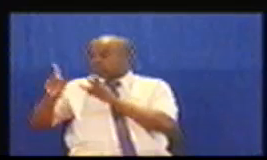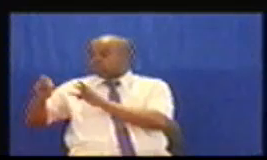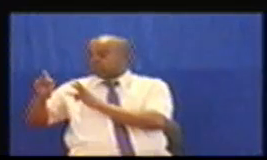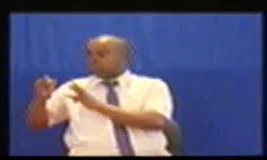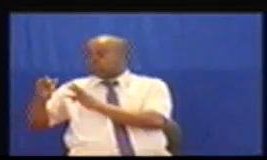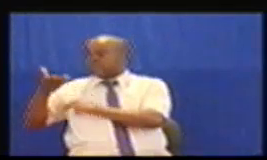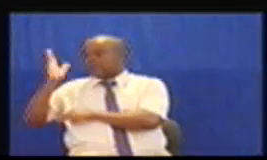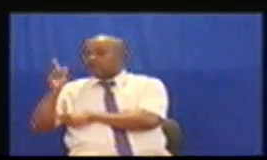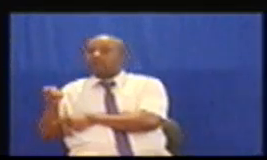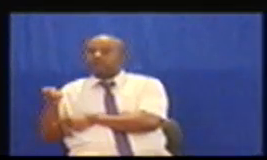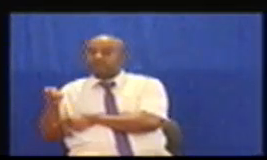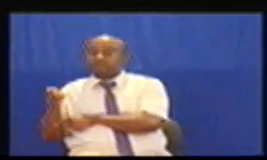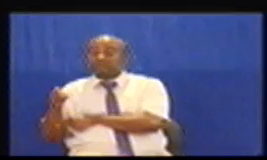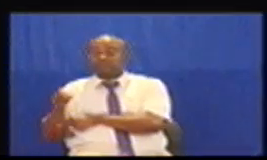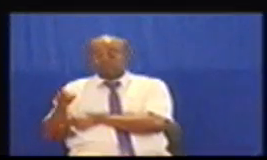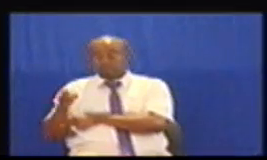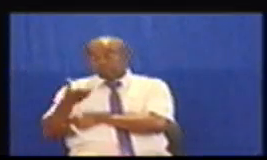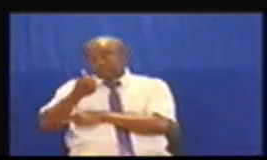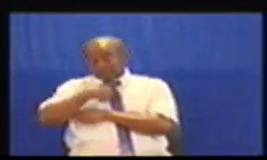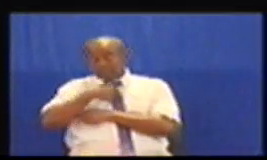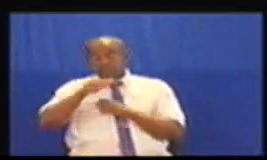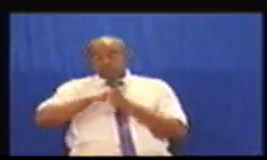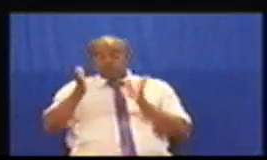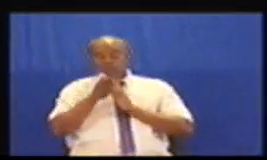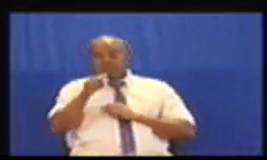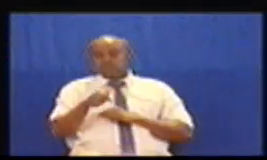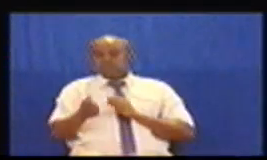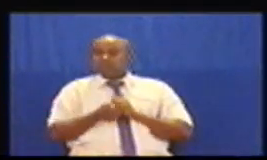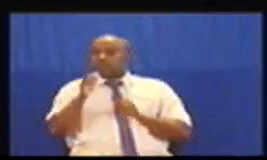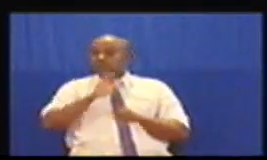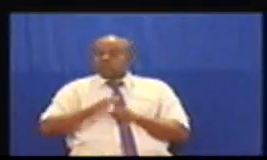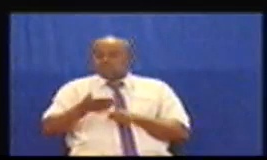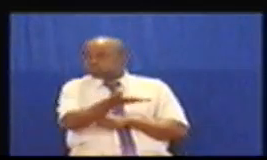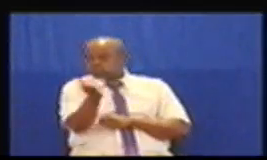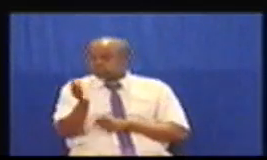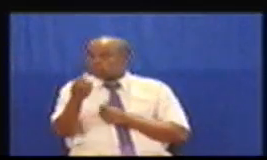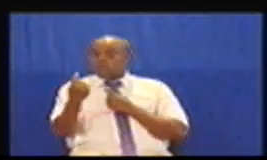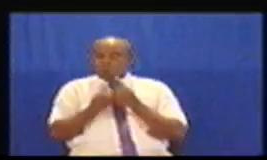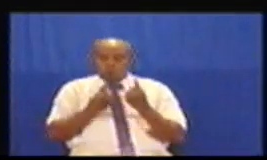Lakini pia nichukue nafasi hii, mengi ambayo mmeyazungumza kuhusu mahakama